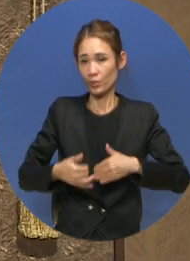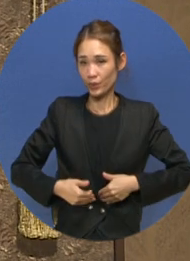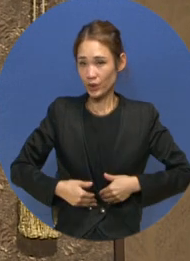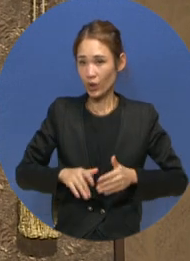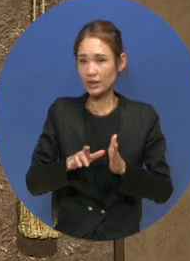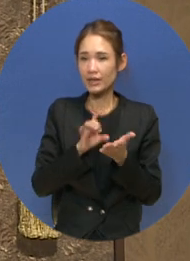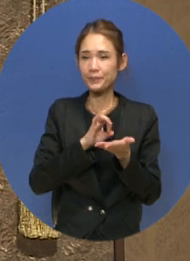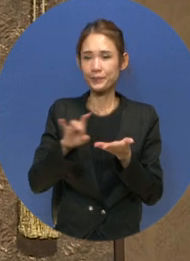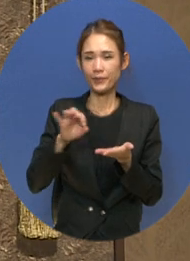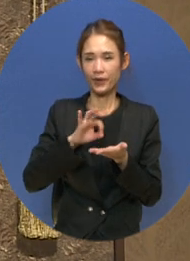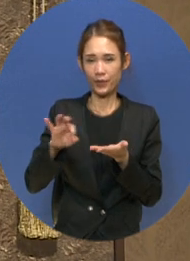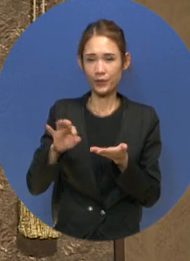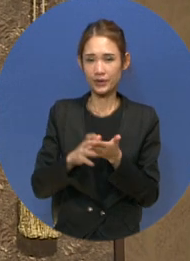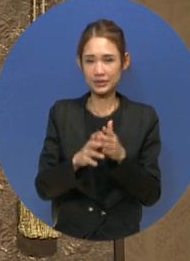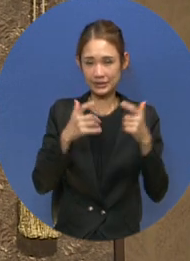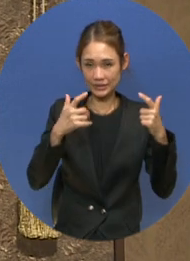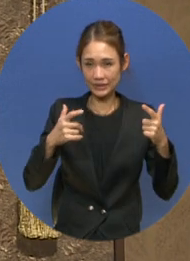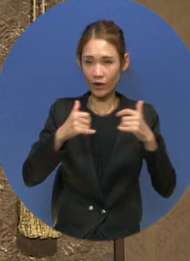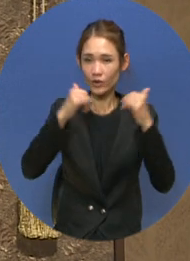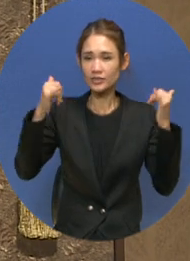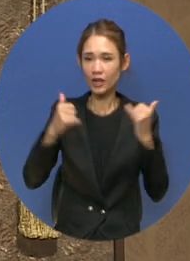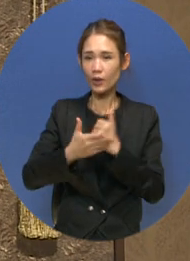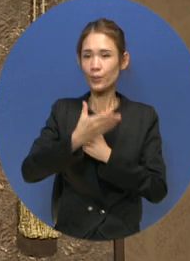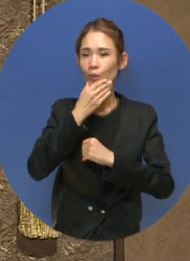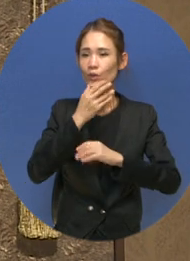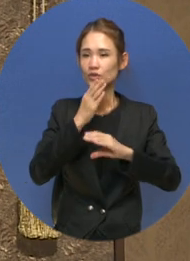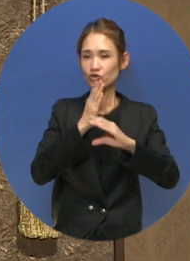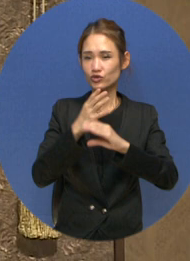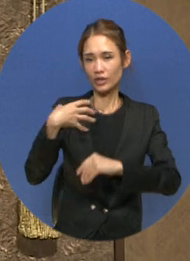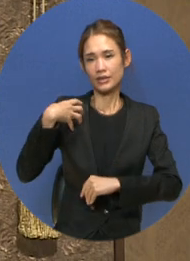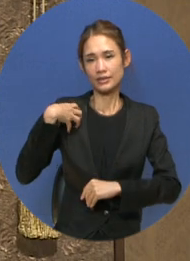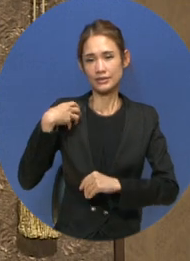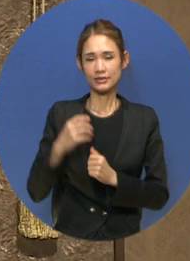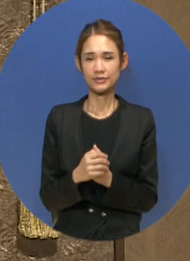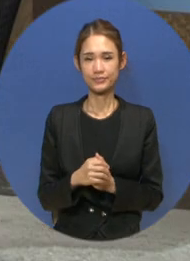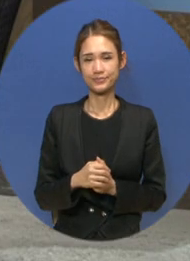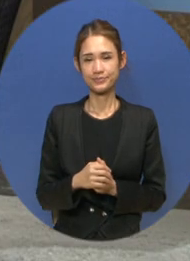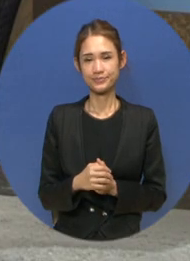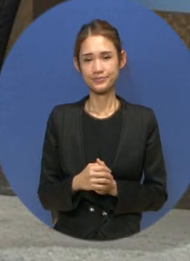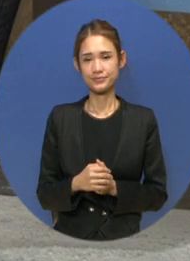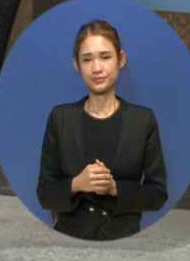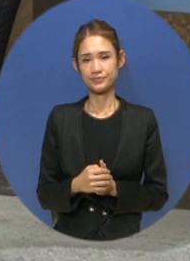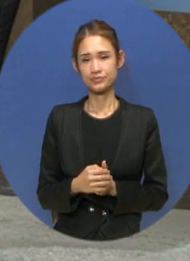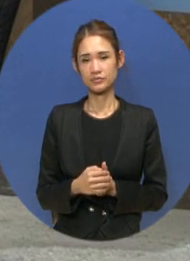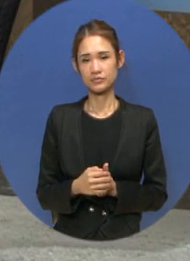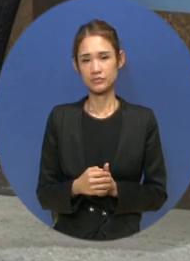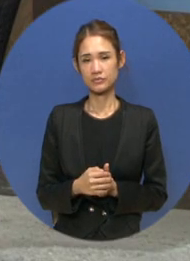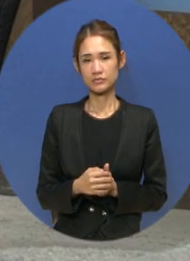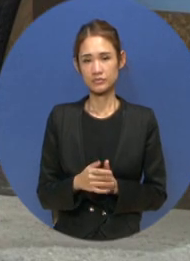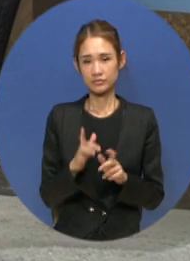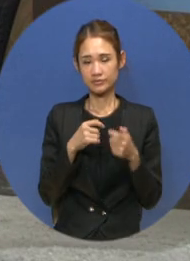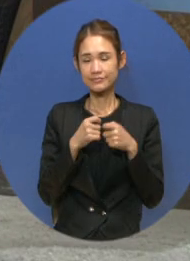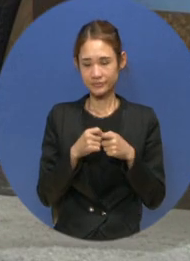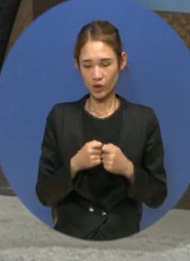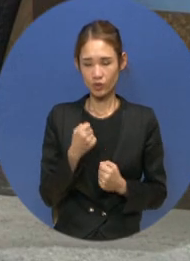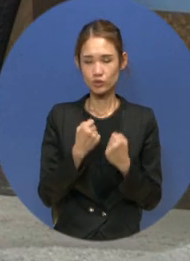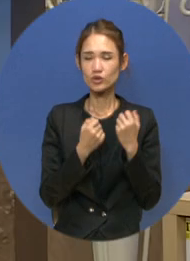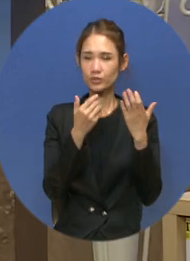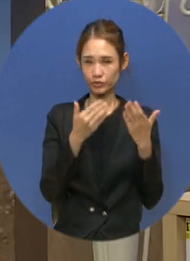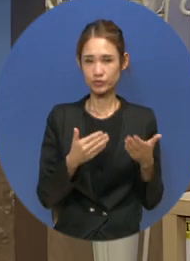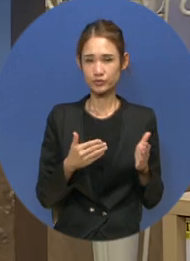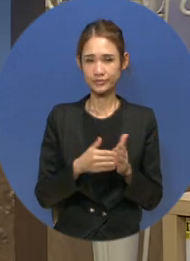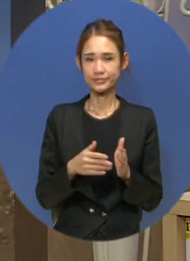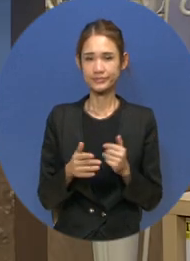이용하는 지역사회 복지 거점 시설이라고 얘기할 수 있습니다. 네, 정말 상세하게 설명을 네네. 잘